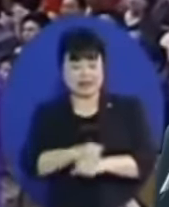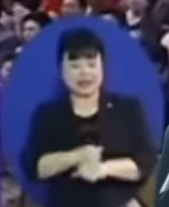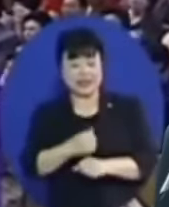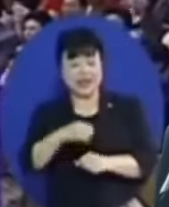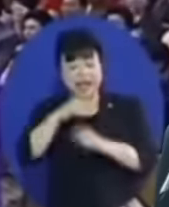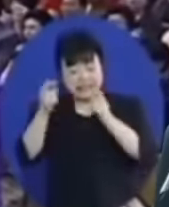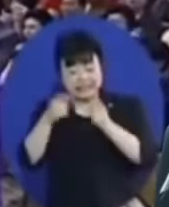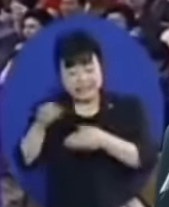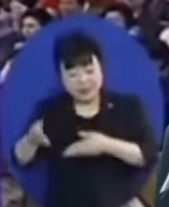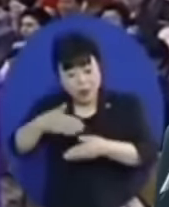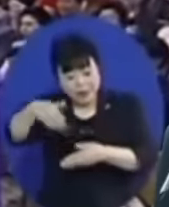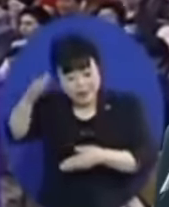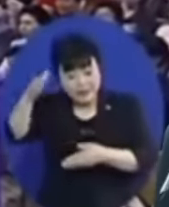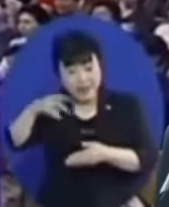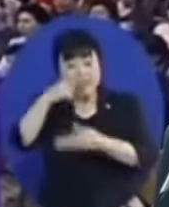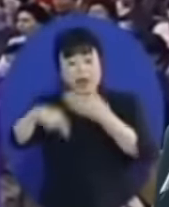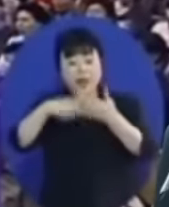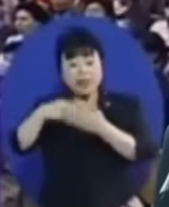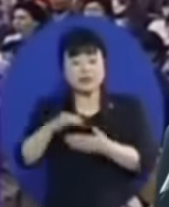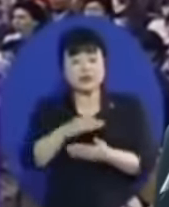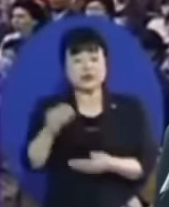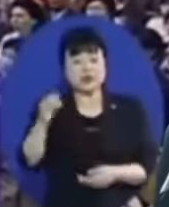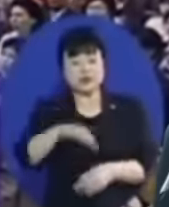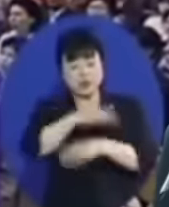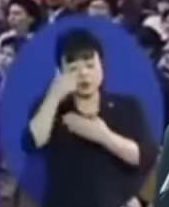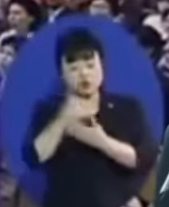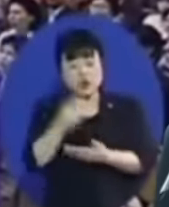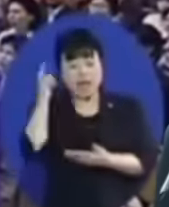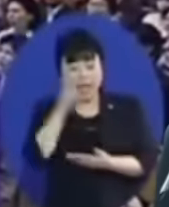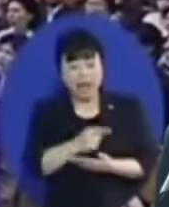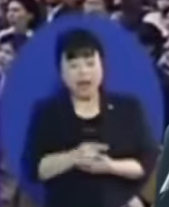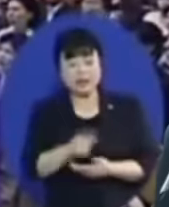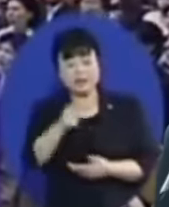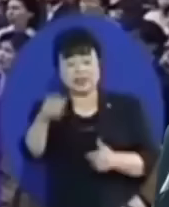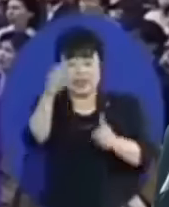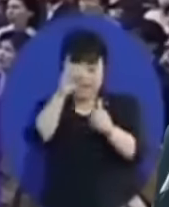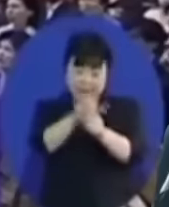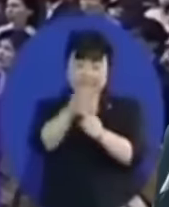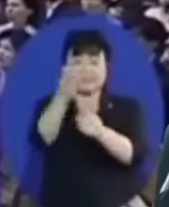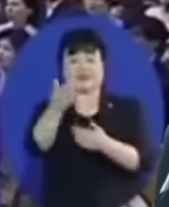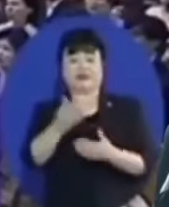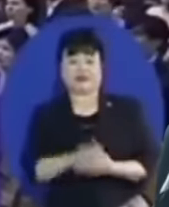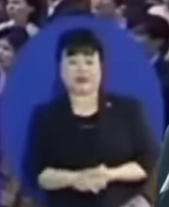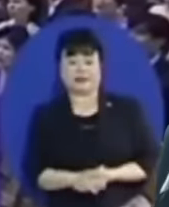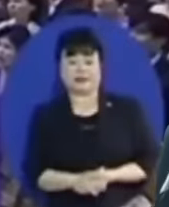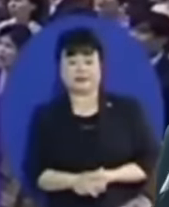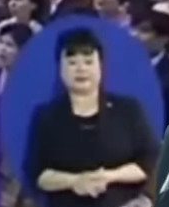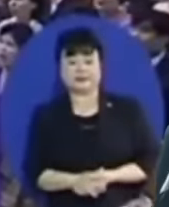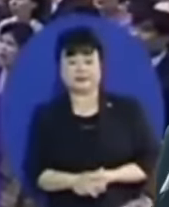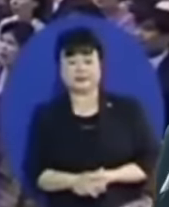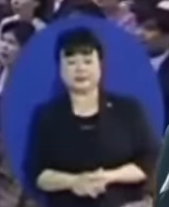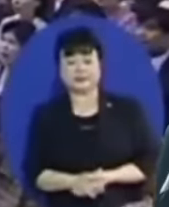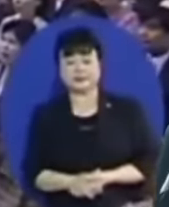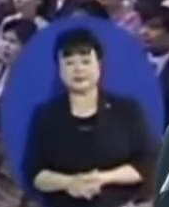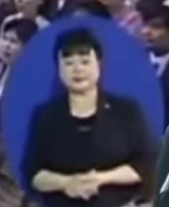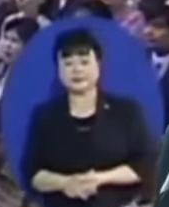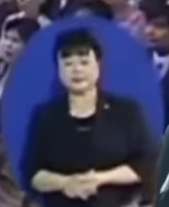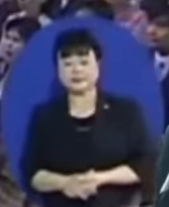각기 제 길로 갔더니 야훼께서는 우리 무리의 죄악을 그에게 담당시켰도다.